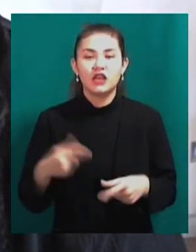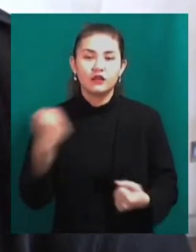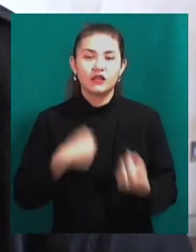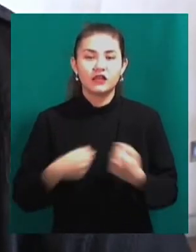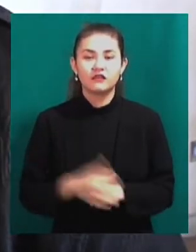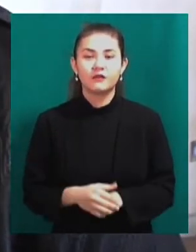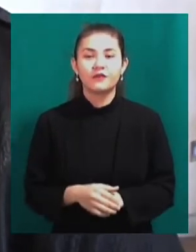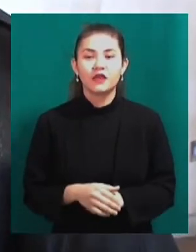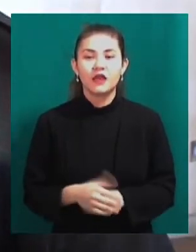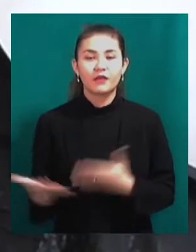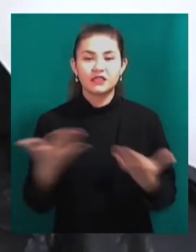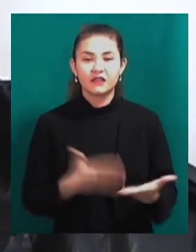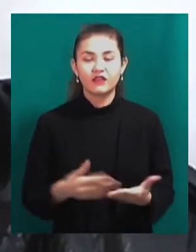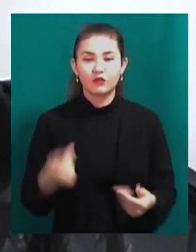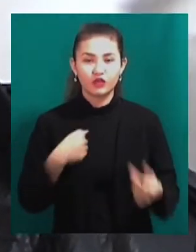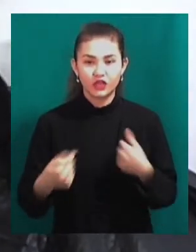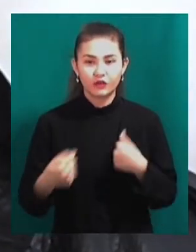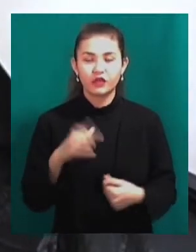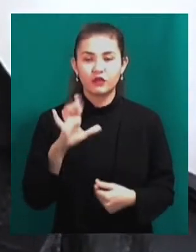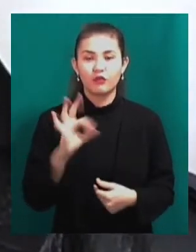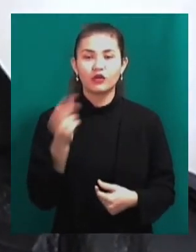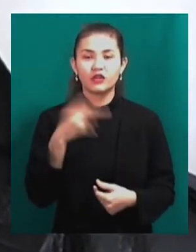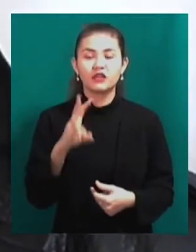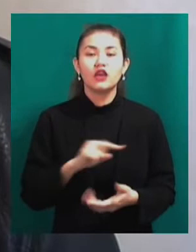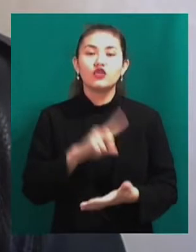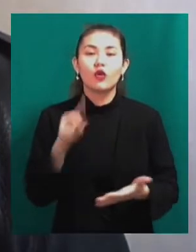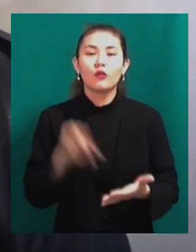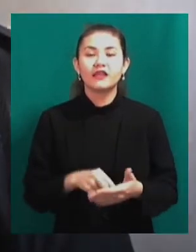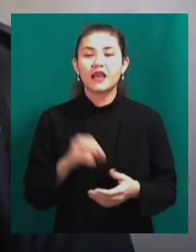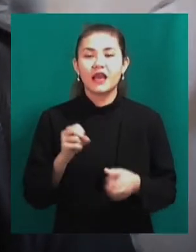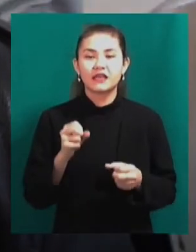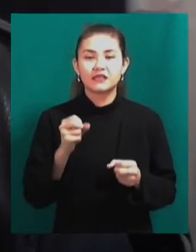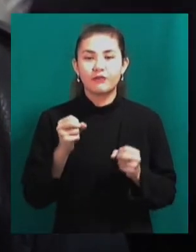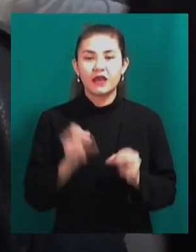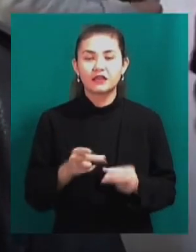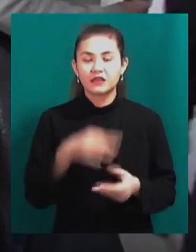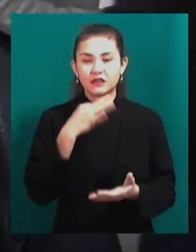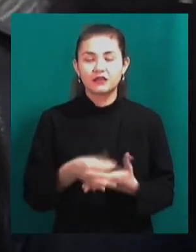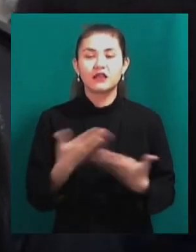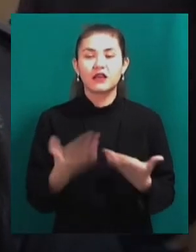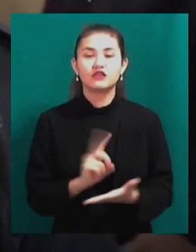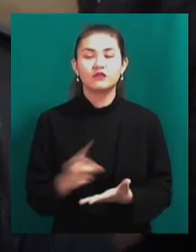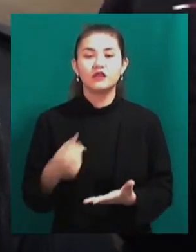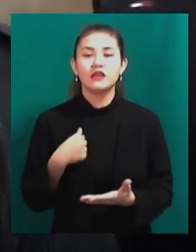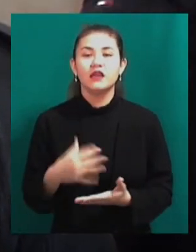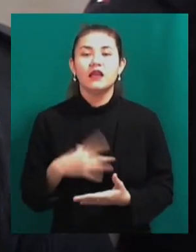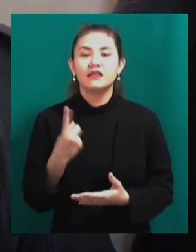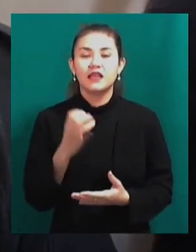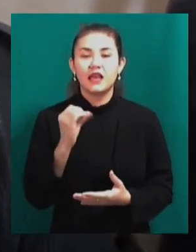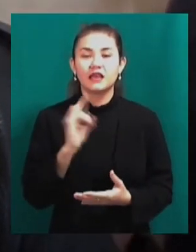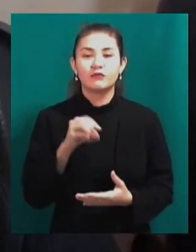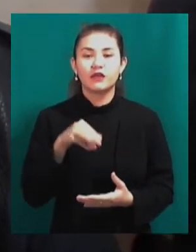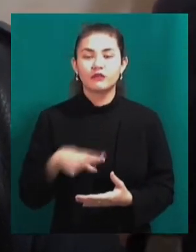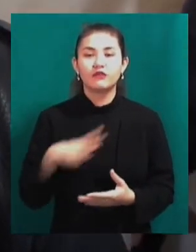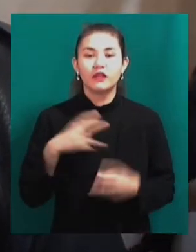Представник потерпілих Богдан Бівалькевич допит експерта прокоментував так. Ми допитали одного із експертів, який проводив експертизу,